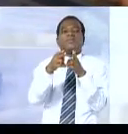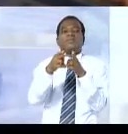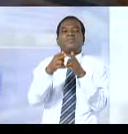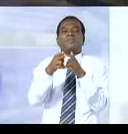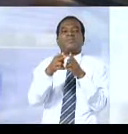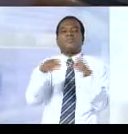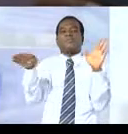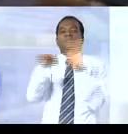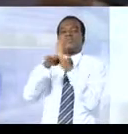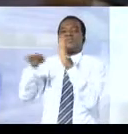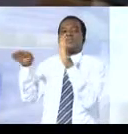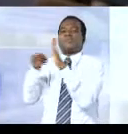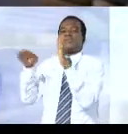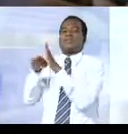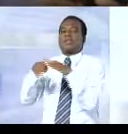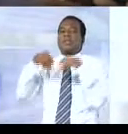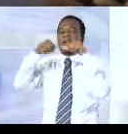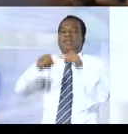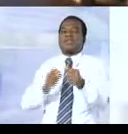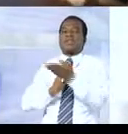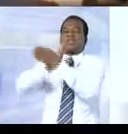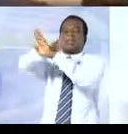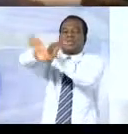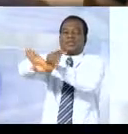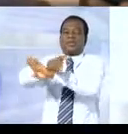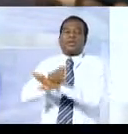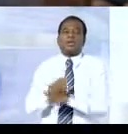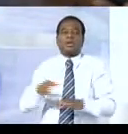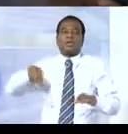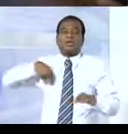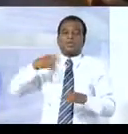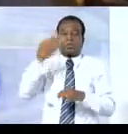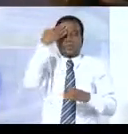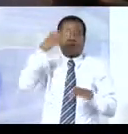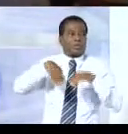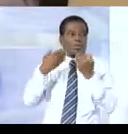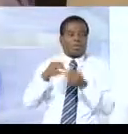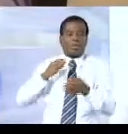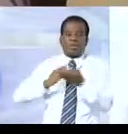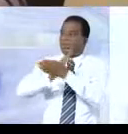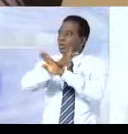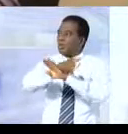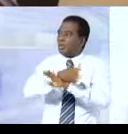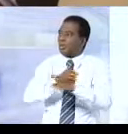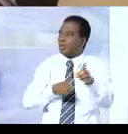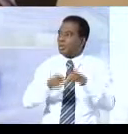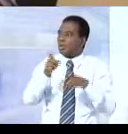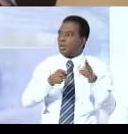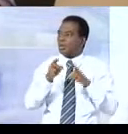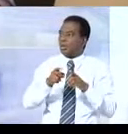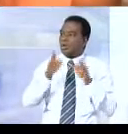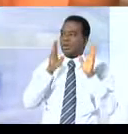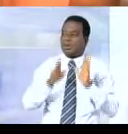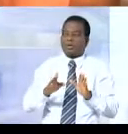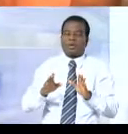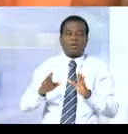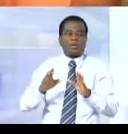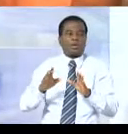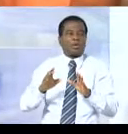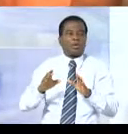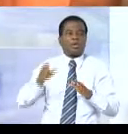petits obstacles qui restent à franchir et qui seront franchis. Nous savons comment nous allons les franchir. Le directeur de cabinet du ministre de